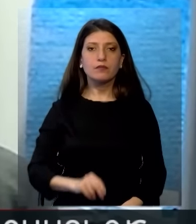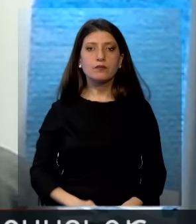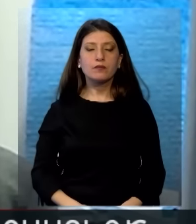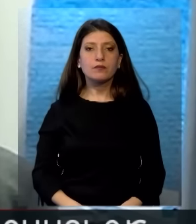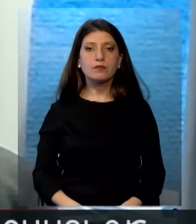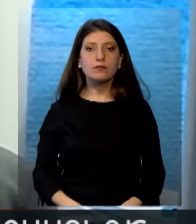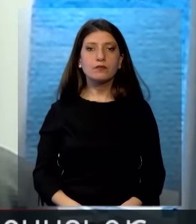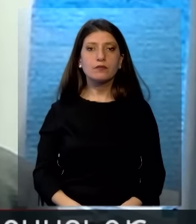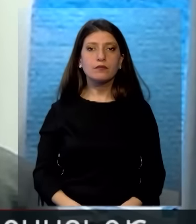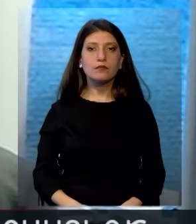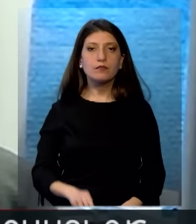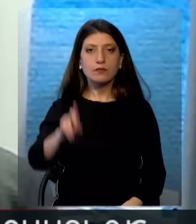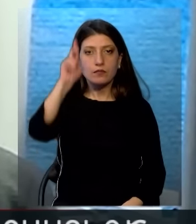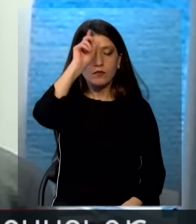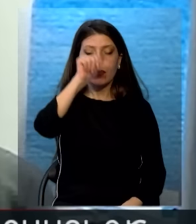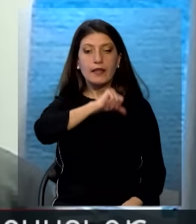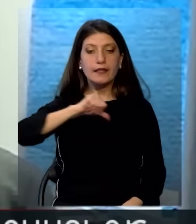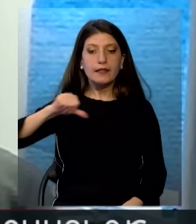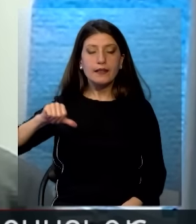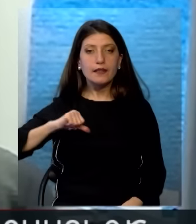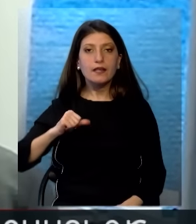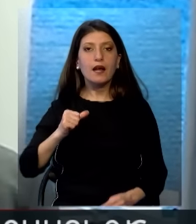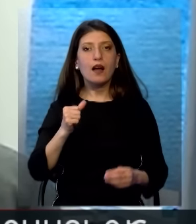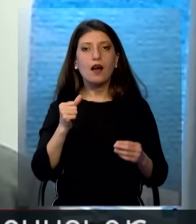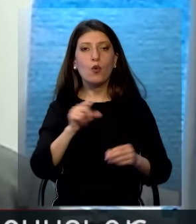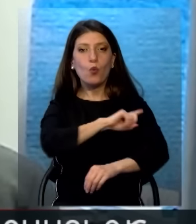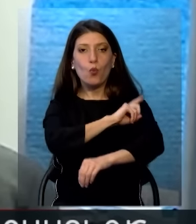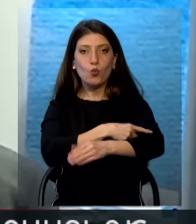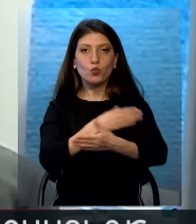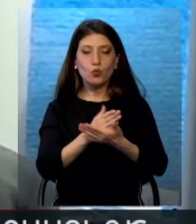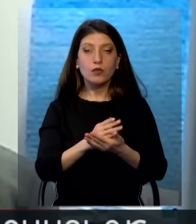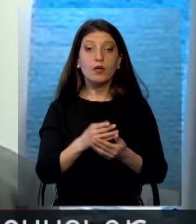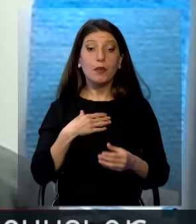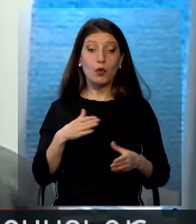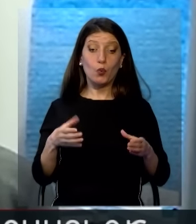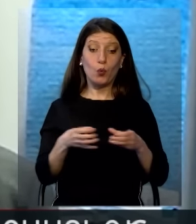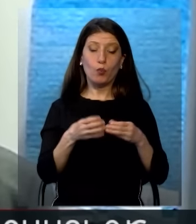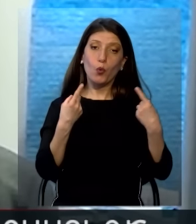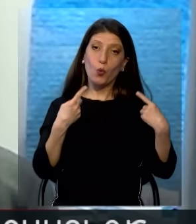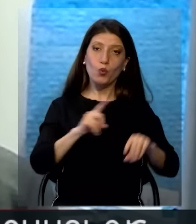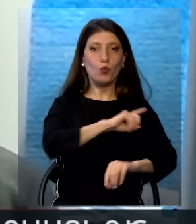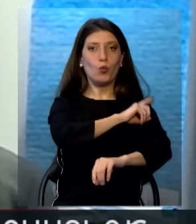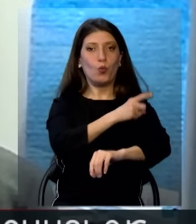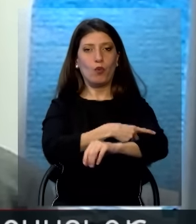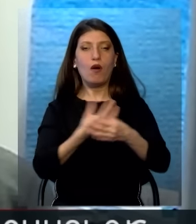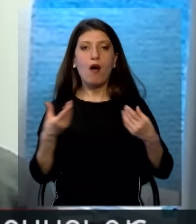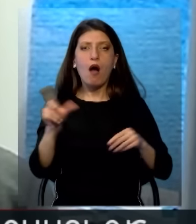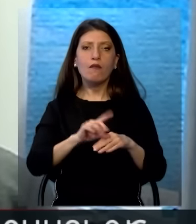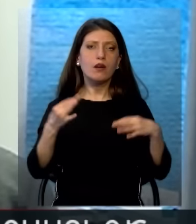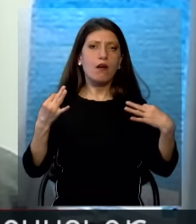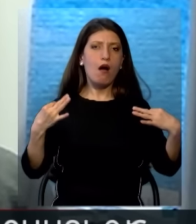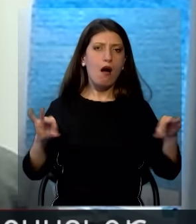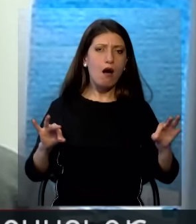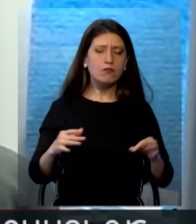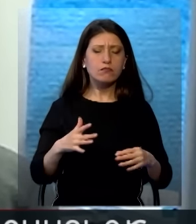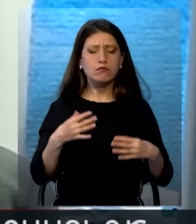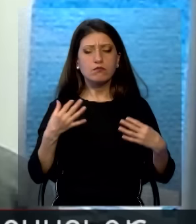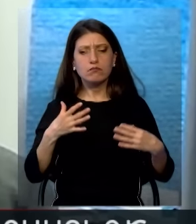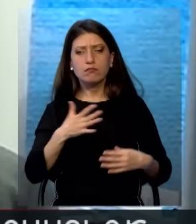ջամփաներ ունի, պետությունն իր միջոցներ ունի, այս հանձնախումբը ավելի այլ միջոցներով, ավելի ազատ և ավելի անգաշկանդ